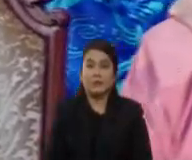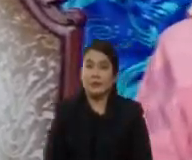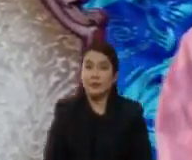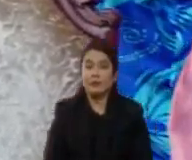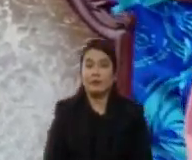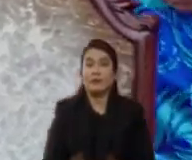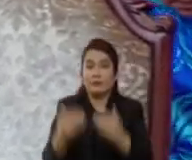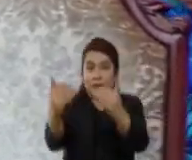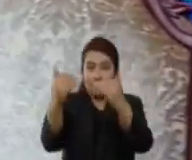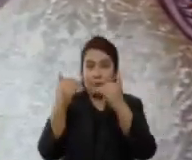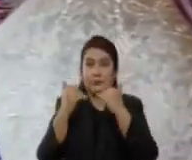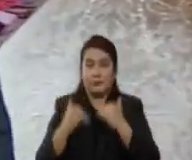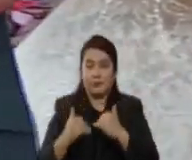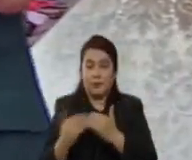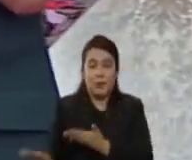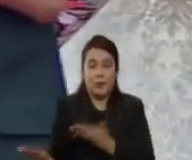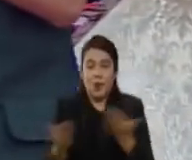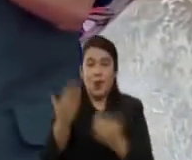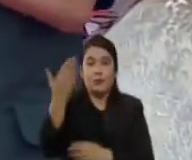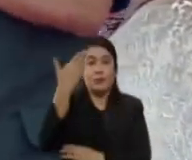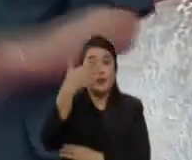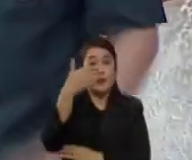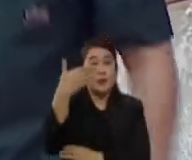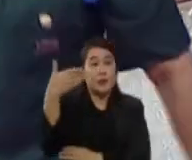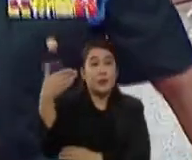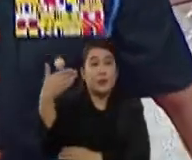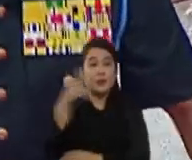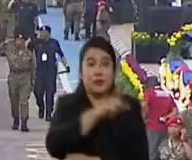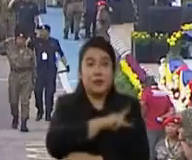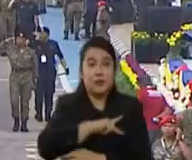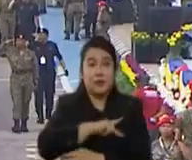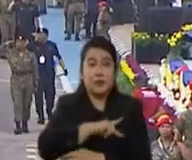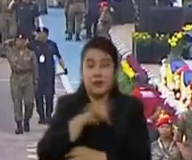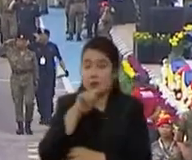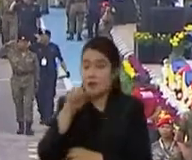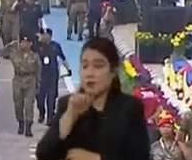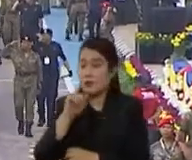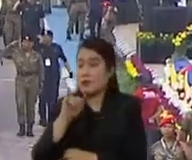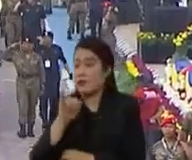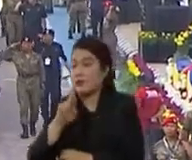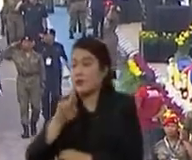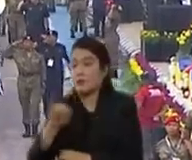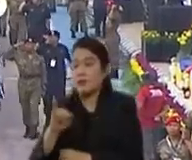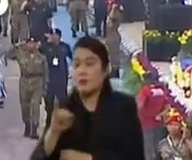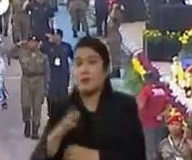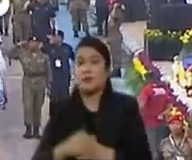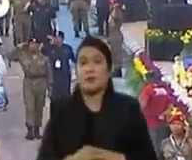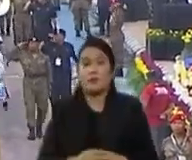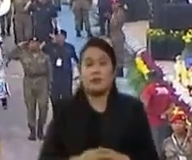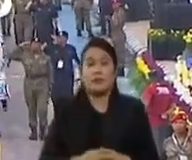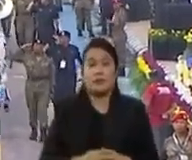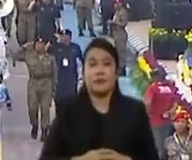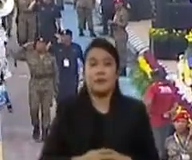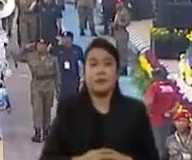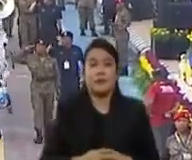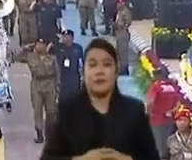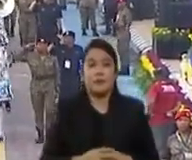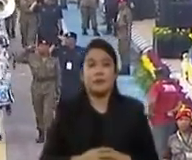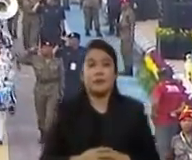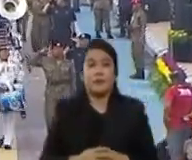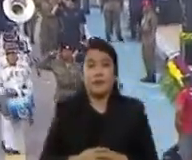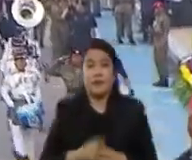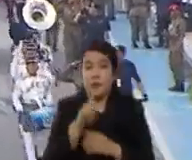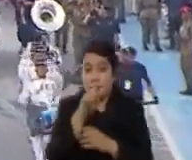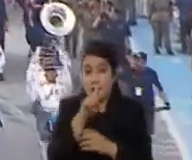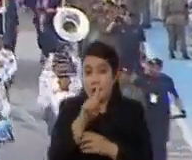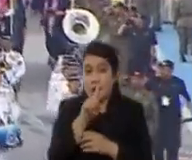Menyusul ialah detachment pembawa bendera diketuai Superintendent Muhammad Zairi bin Badrul Elias Badrul, terdiri daripada